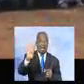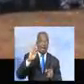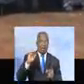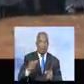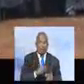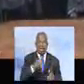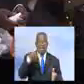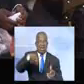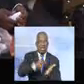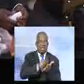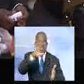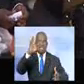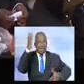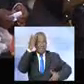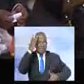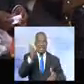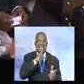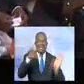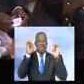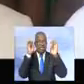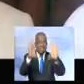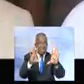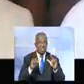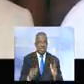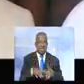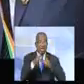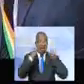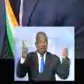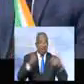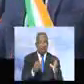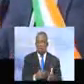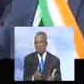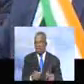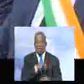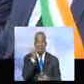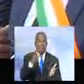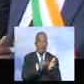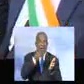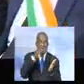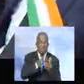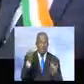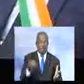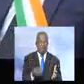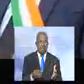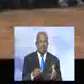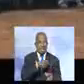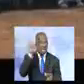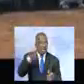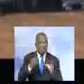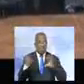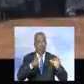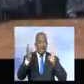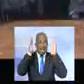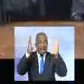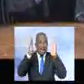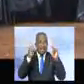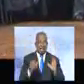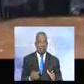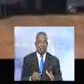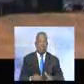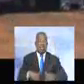mission à l'ouest de la Côte d'Ivoire demande de dénoncer tous les cas suspects et aussi les traversées clandestines des frontières. Clarisse Maï Kayo sollicite